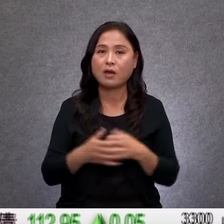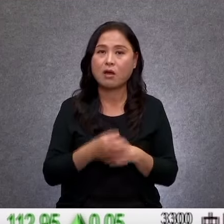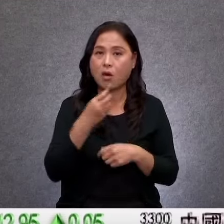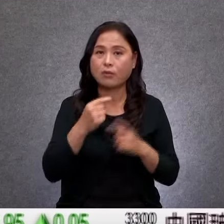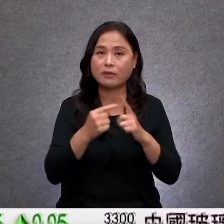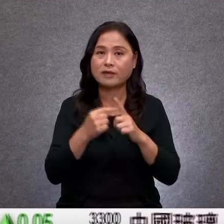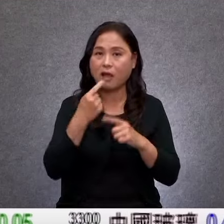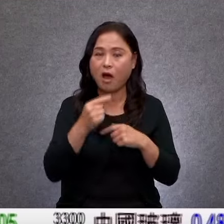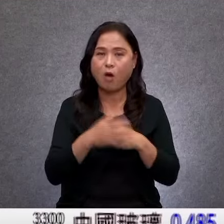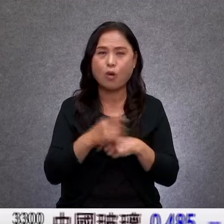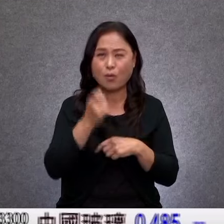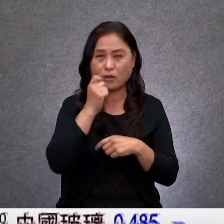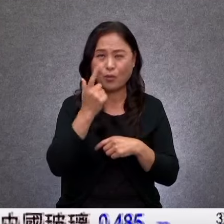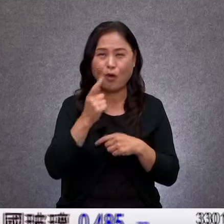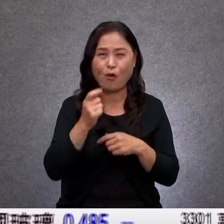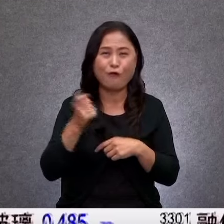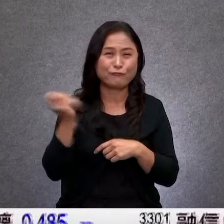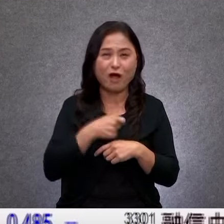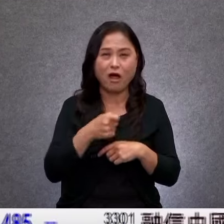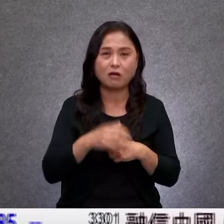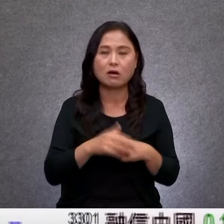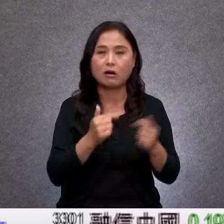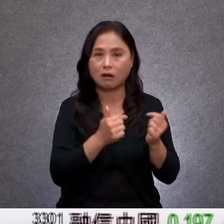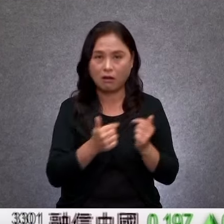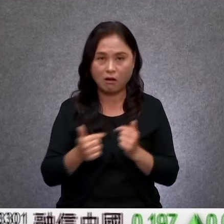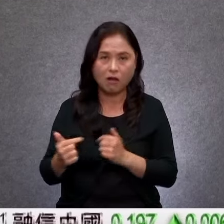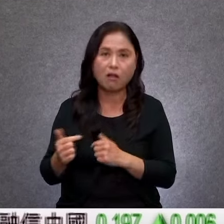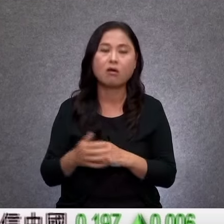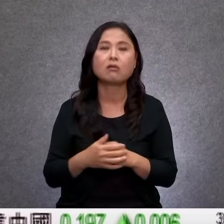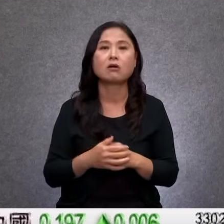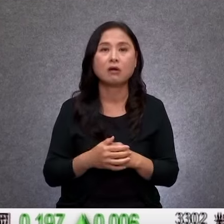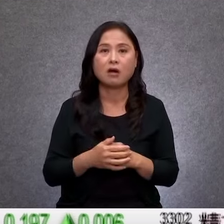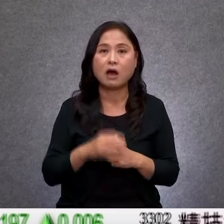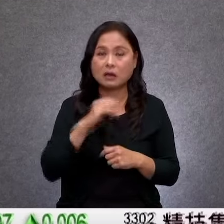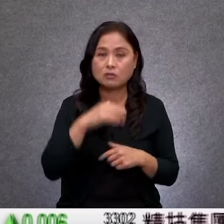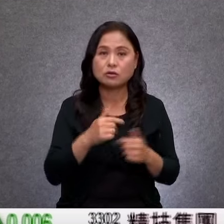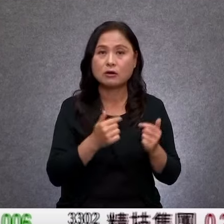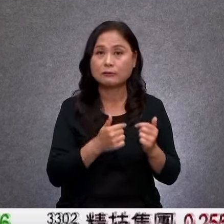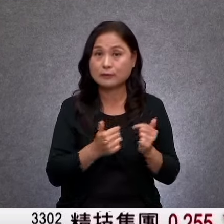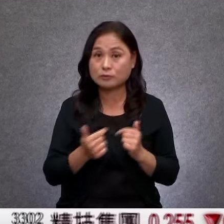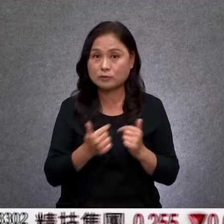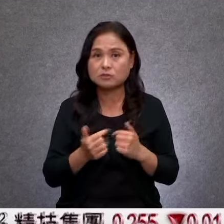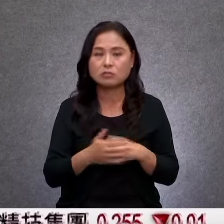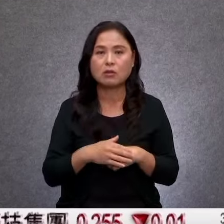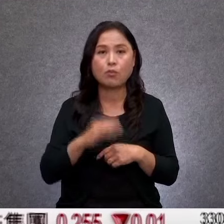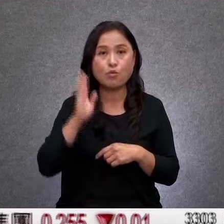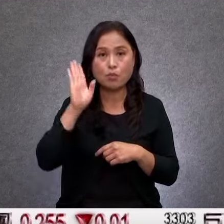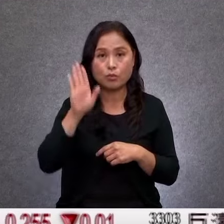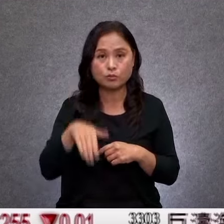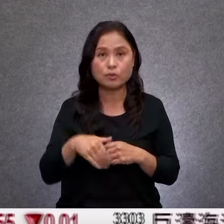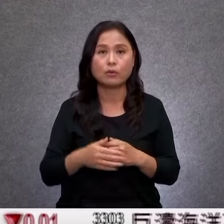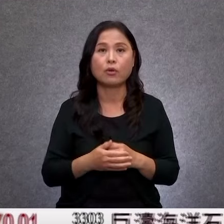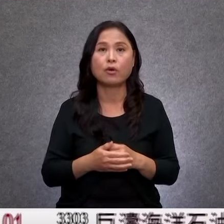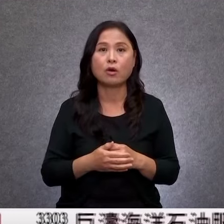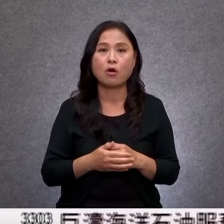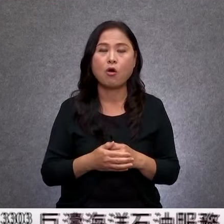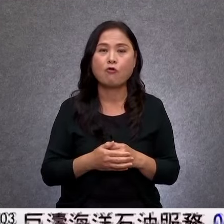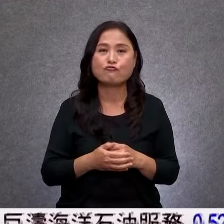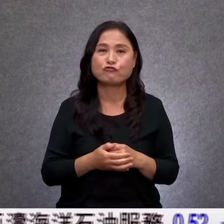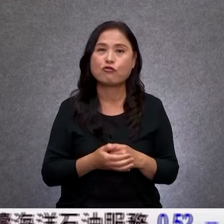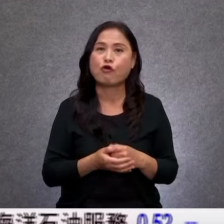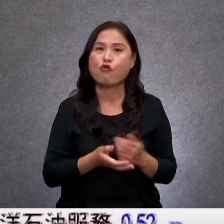咧，再加上香港人口高齡化得好快，所以一計數落去咧，如果維持現狀